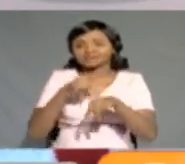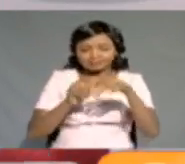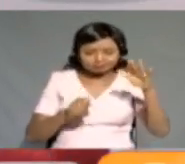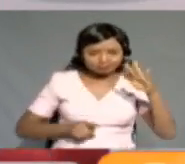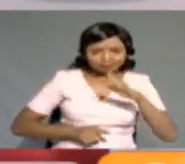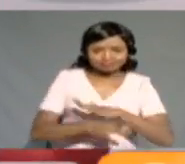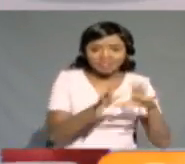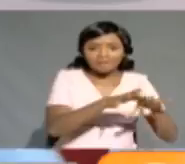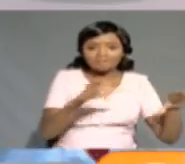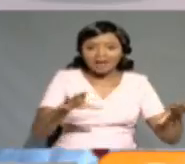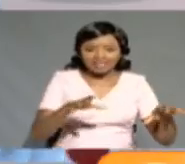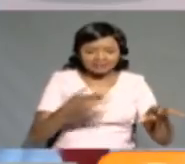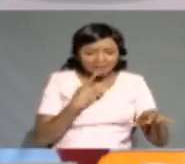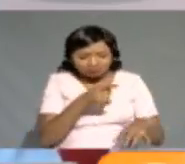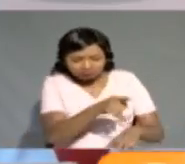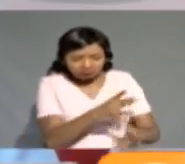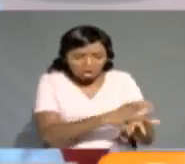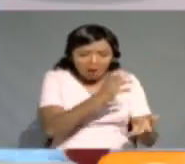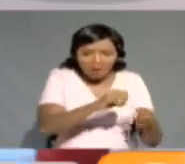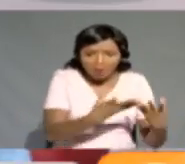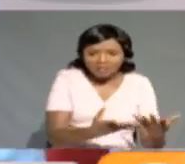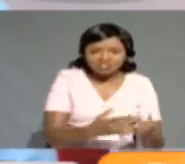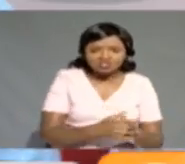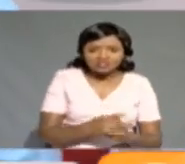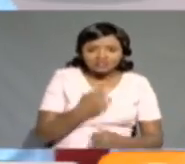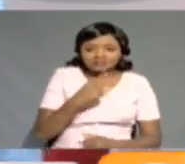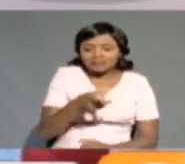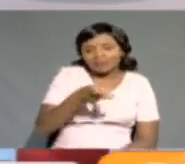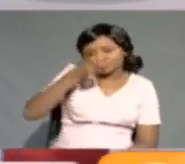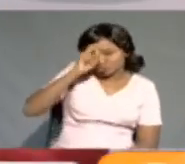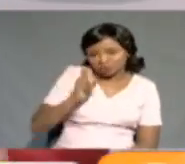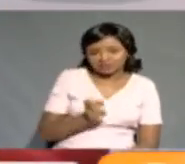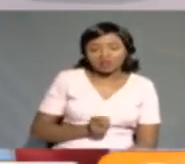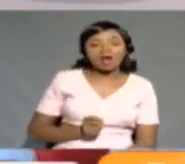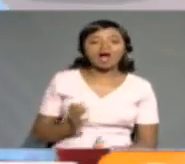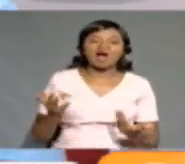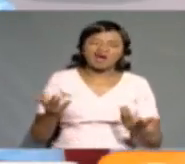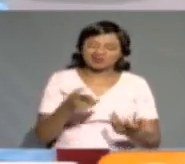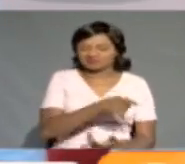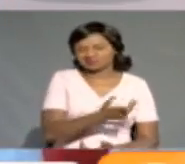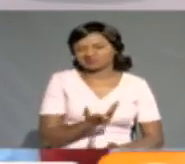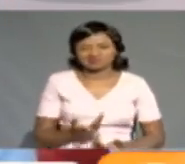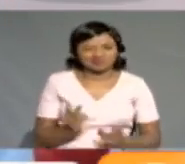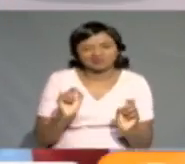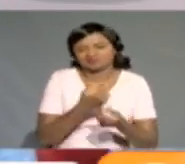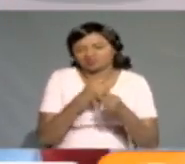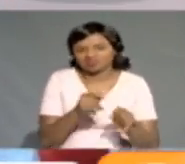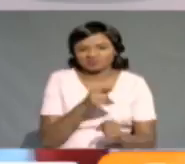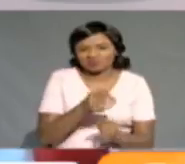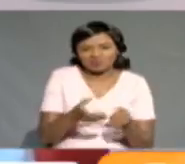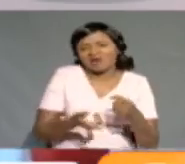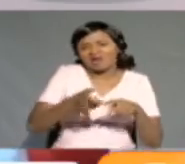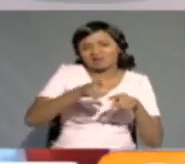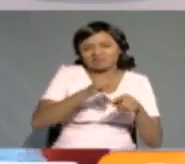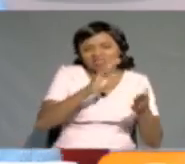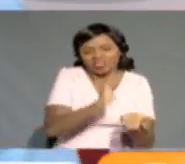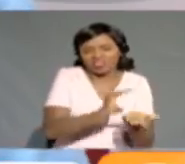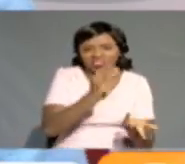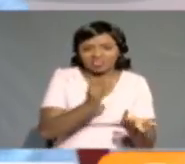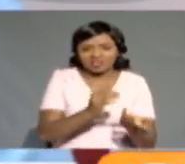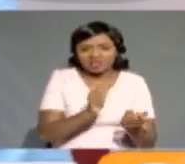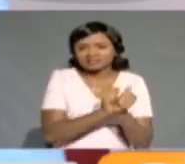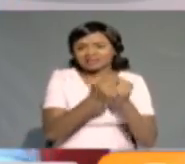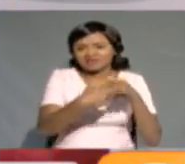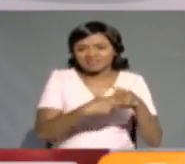mtu anakuambia hii glasi ni pesa ngapi? Anambia shilingi 20. Anambia bana 17. mna